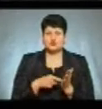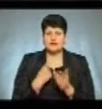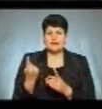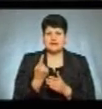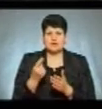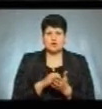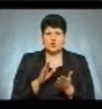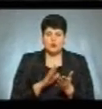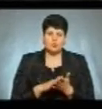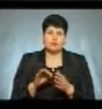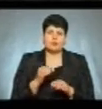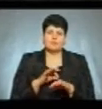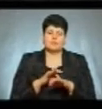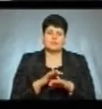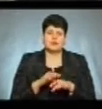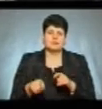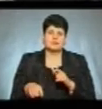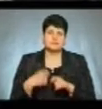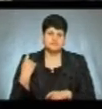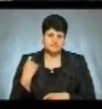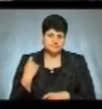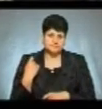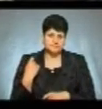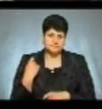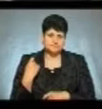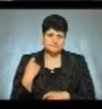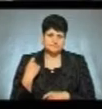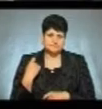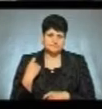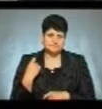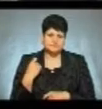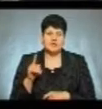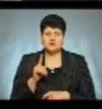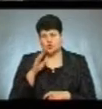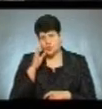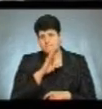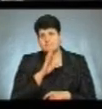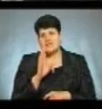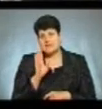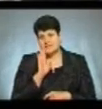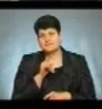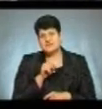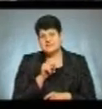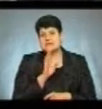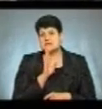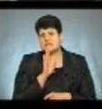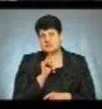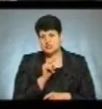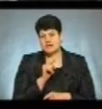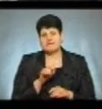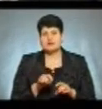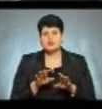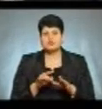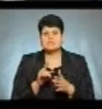обліку про скоєні злочини та правопорушення. Значить, а щодо батьків цієї дівчинки,